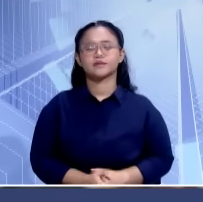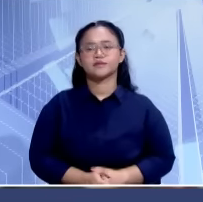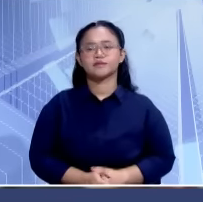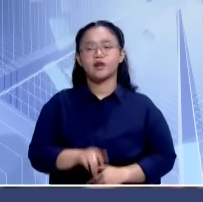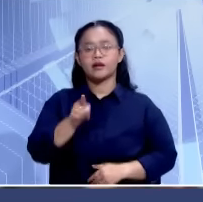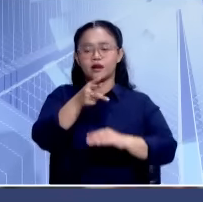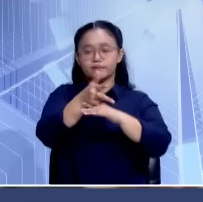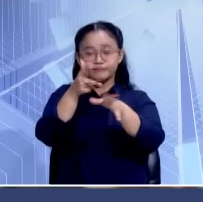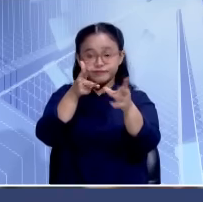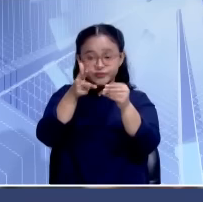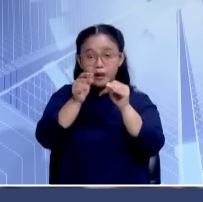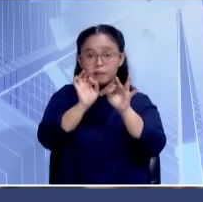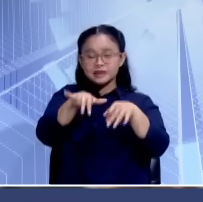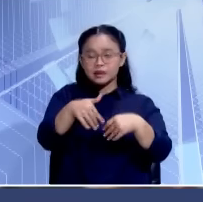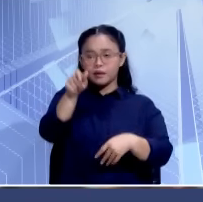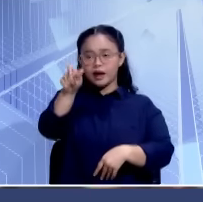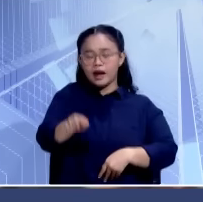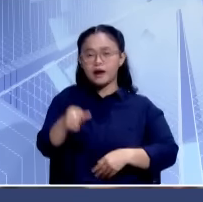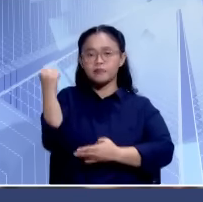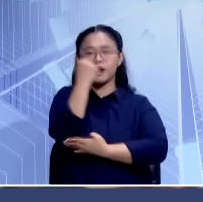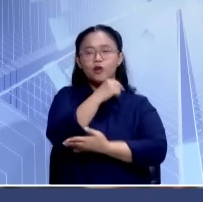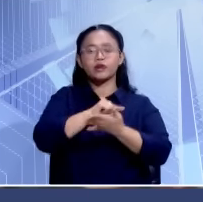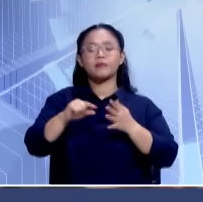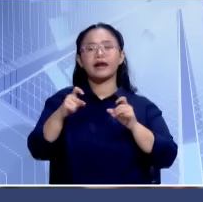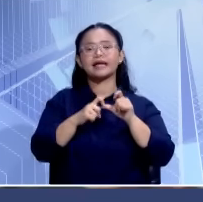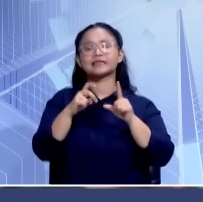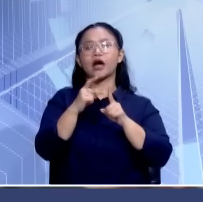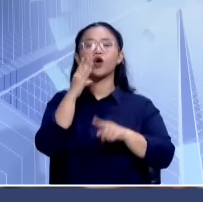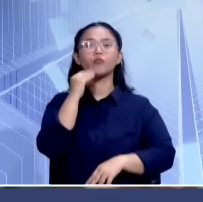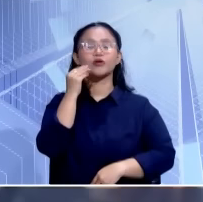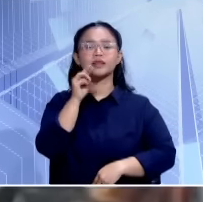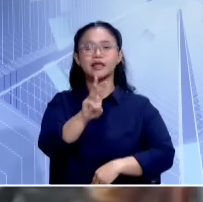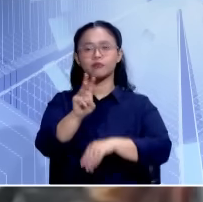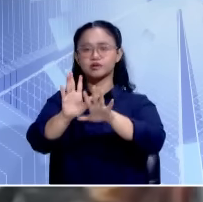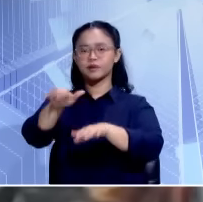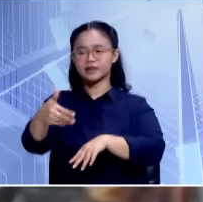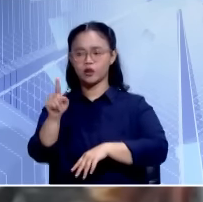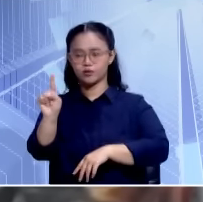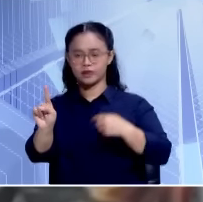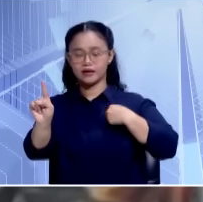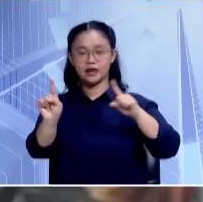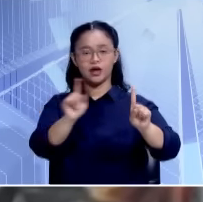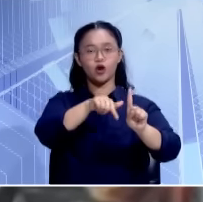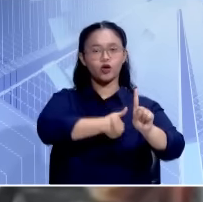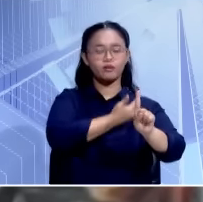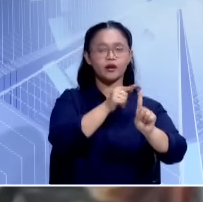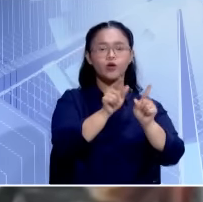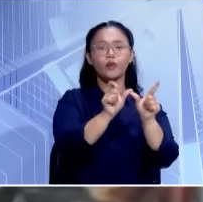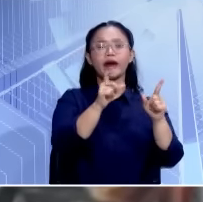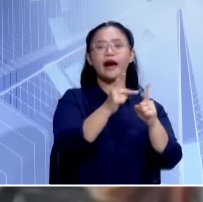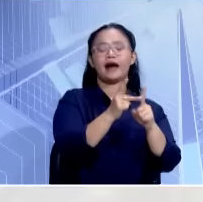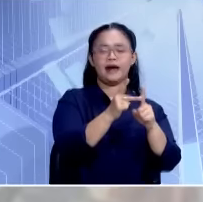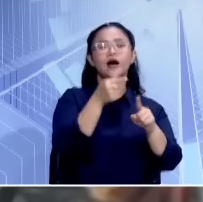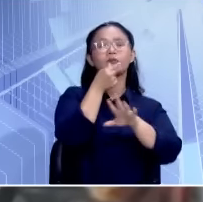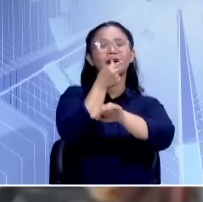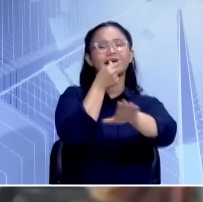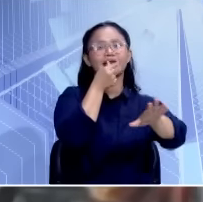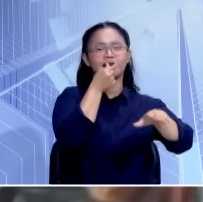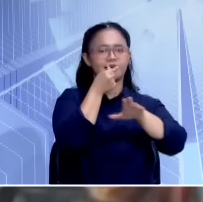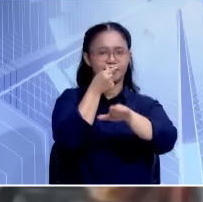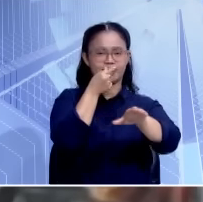Kamera pengawas merekam saat pelaku SH 39 tahun menganiaya WH seorang juru parkir di Jalan Pendidikan